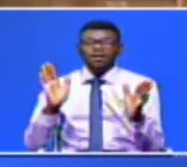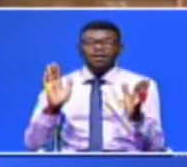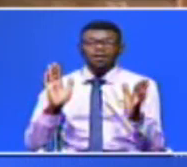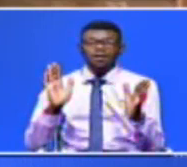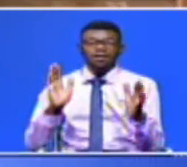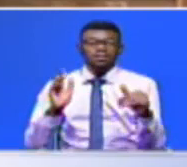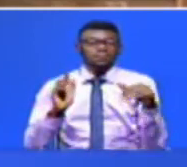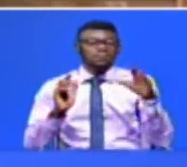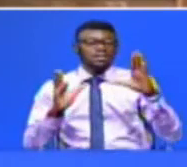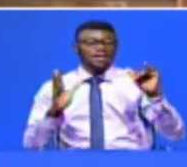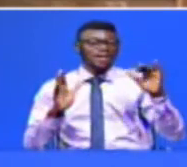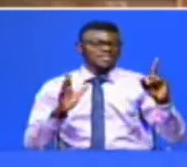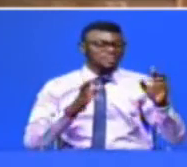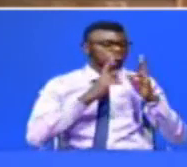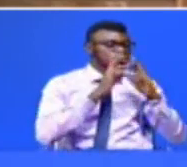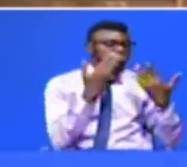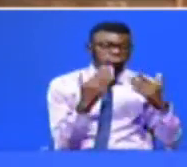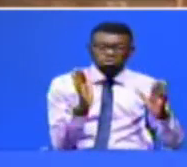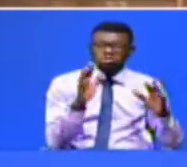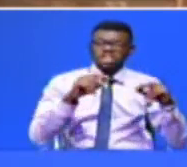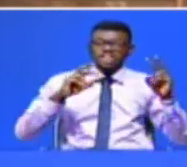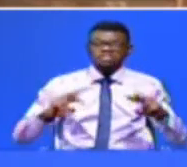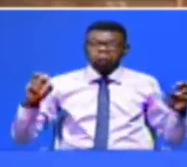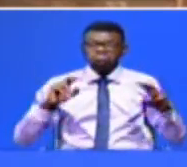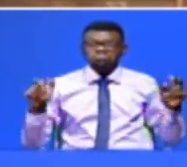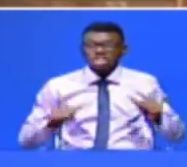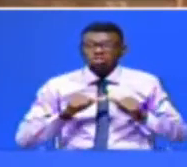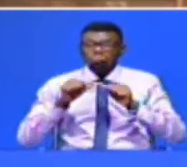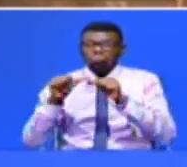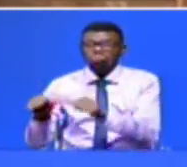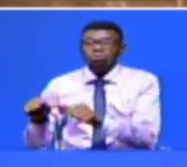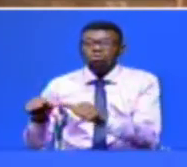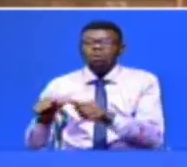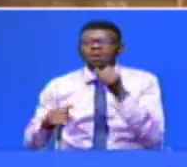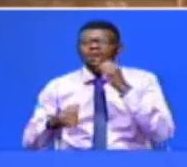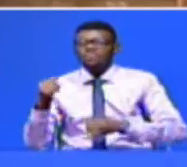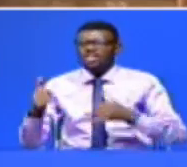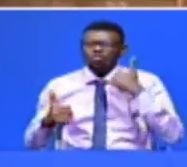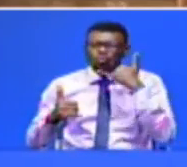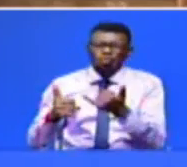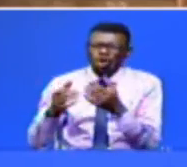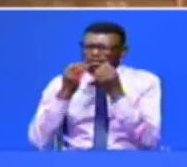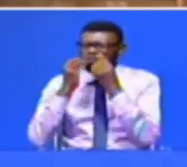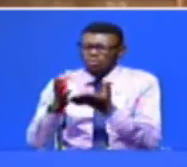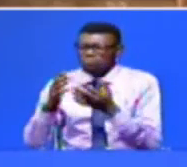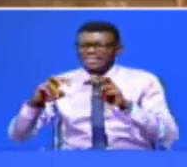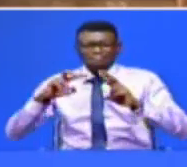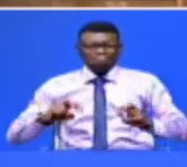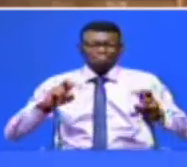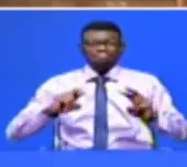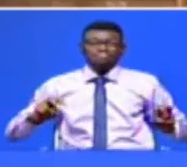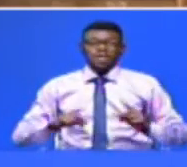CID. We have tried retrieving the last calls, the data, but unfortunately